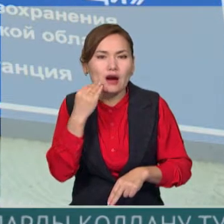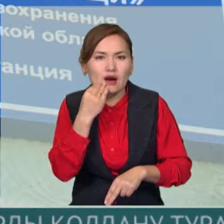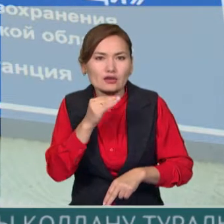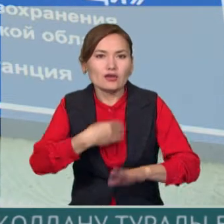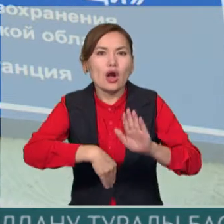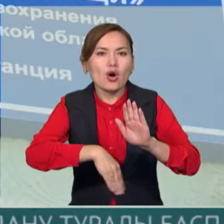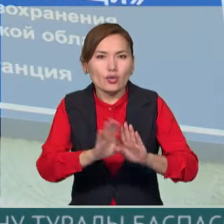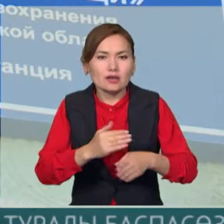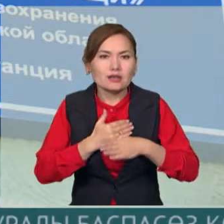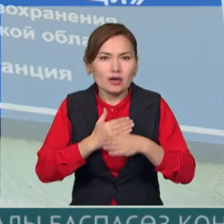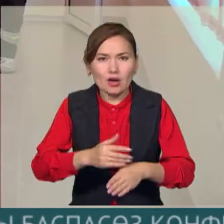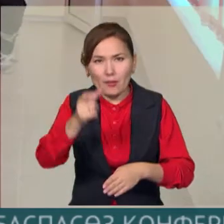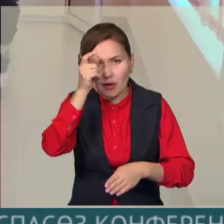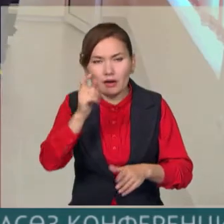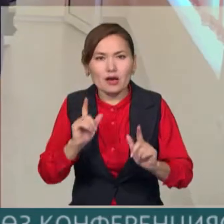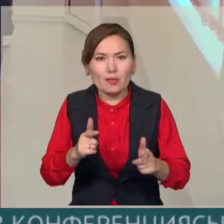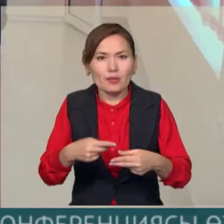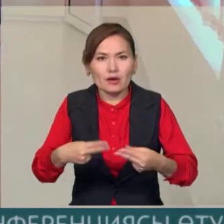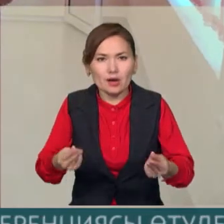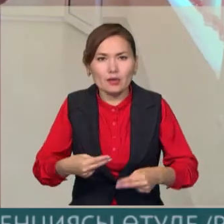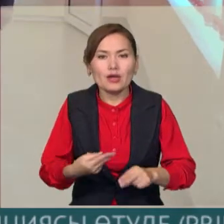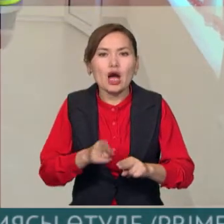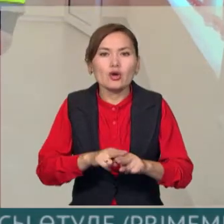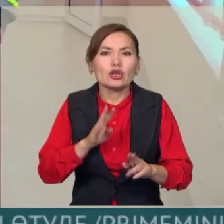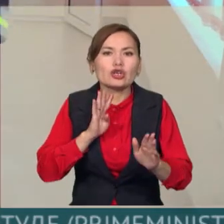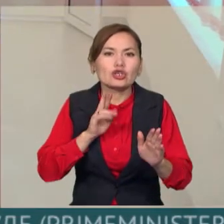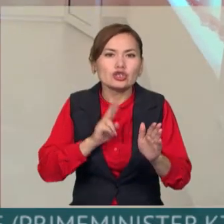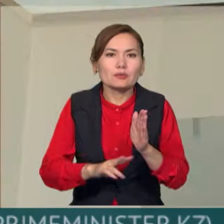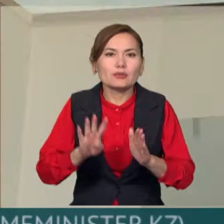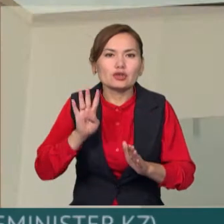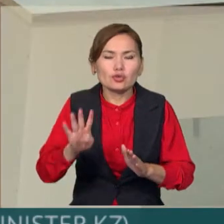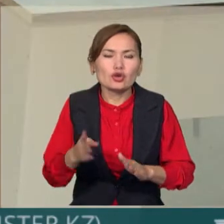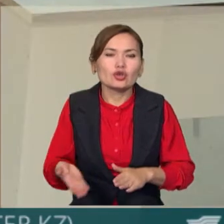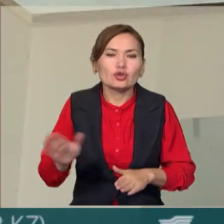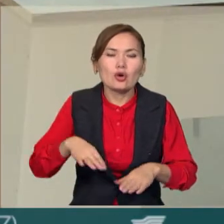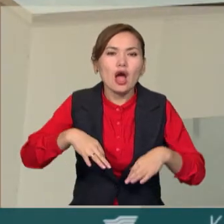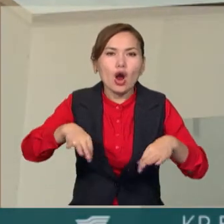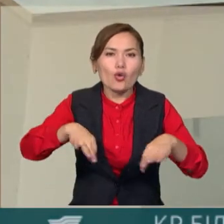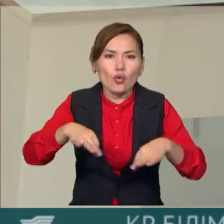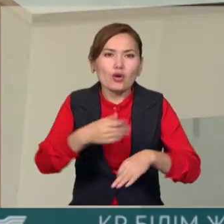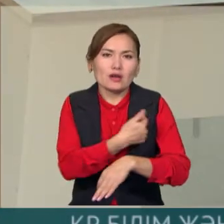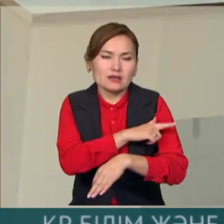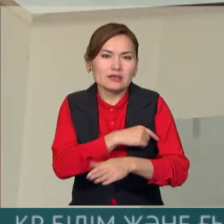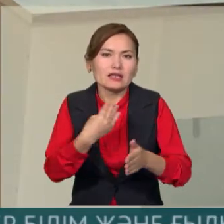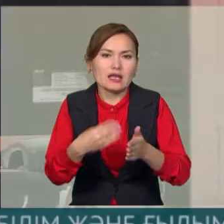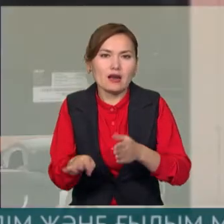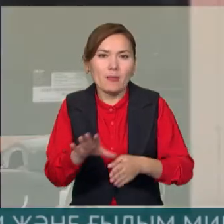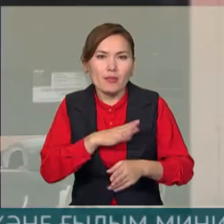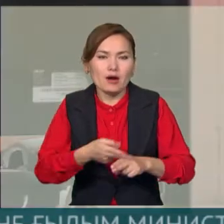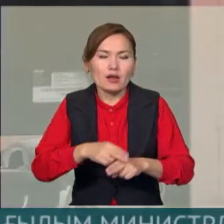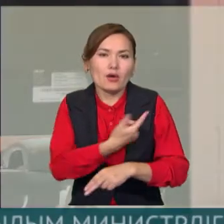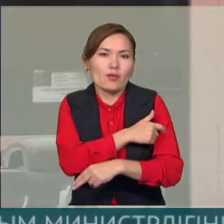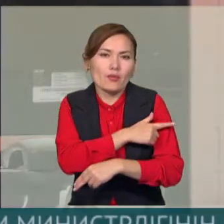шығады. Келісімге сай шетелдік инвестор 74 дана жедел жәрдем көлігін сатып алуы тиіс. Ол орталықтандырылған байланыс